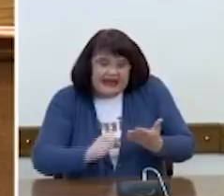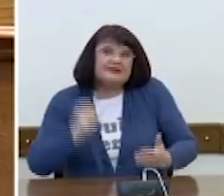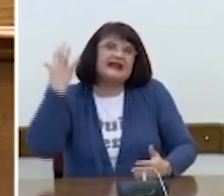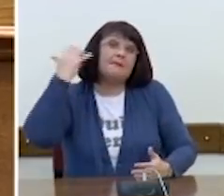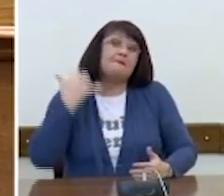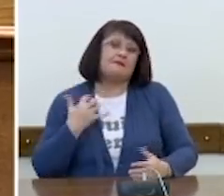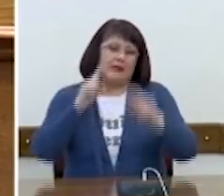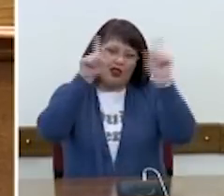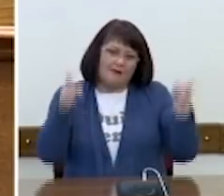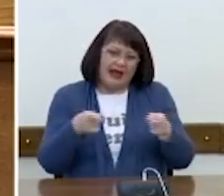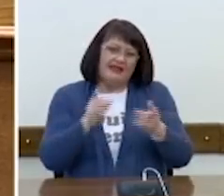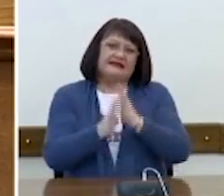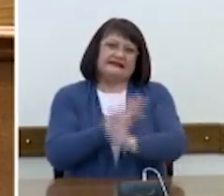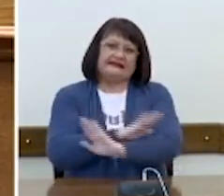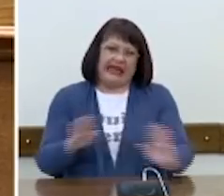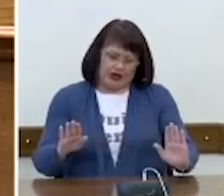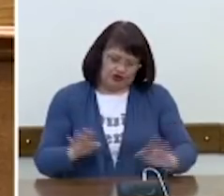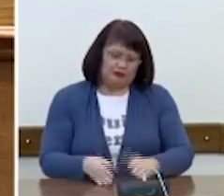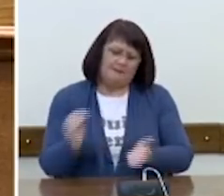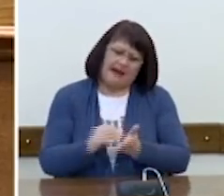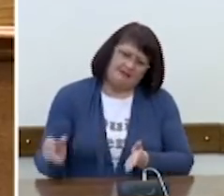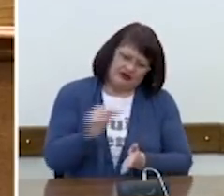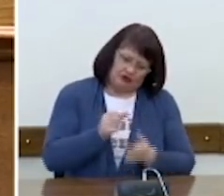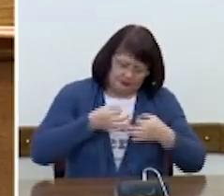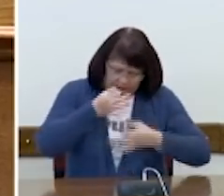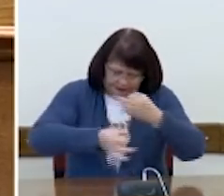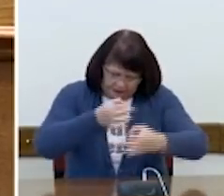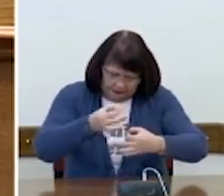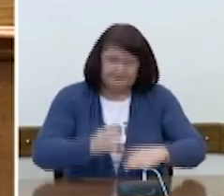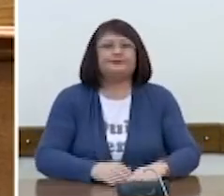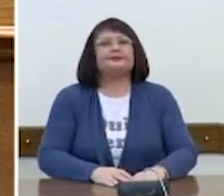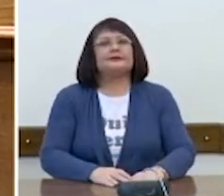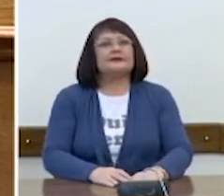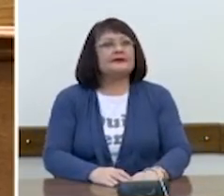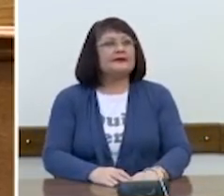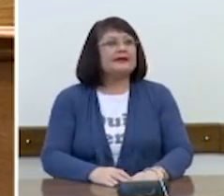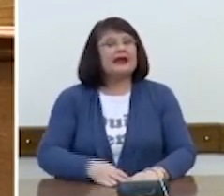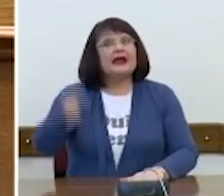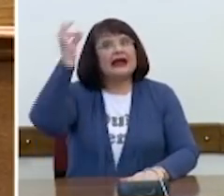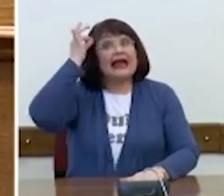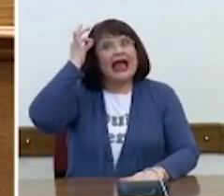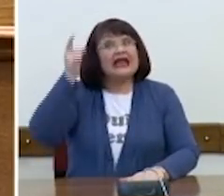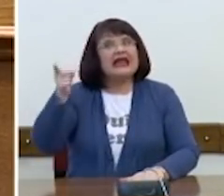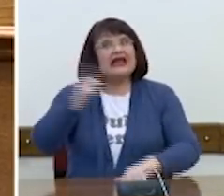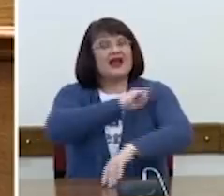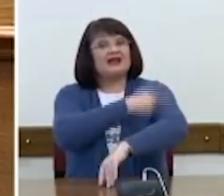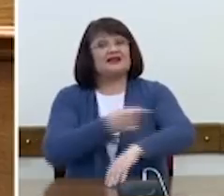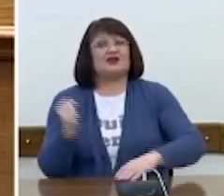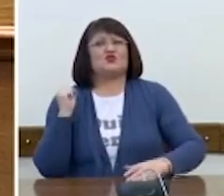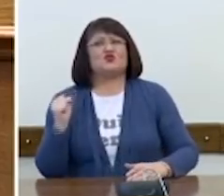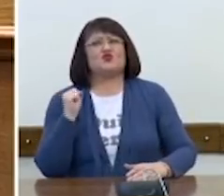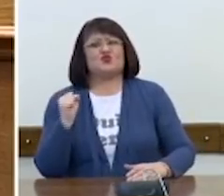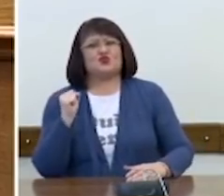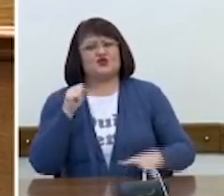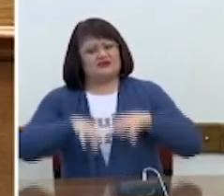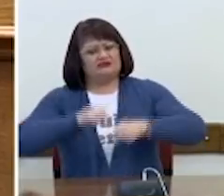παρένθεση. Κυρίες και κύριοι, η Γαλλία είναι μια ισχυρή ιμπεριαλιστική δύναμη που